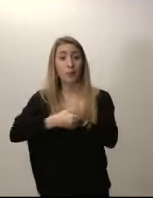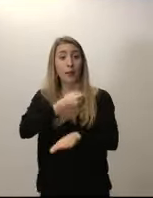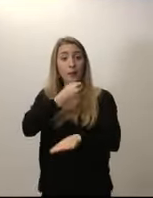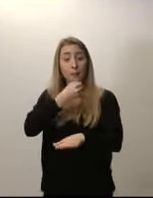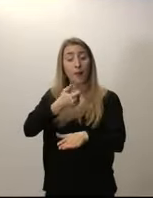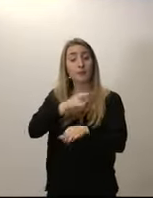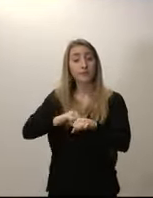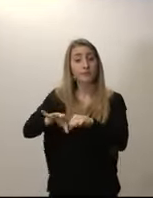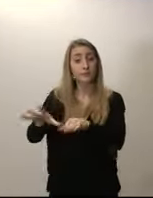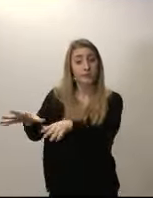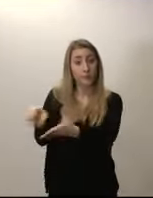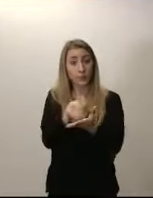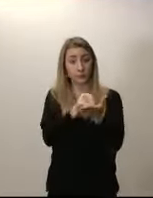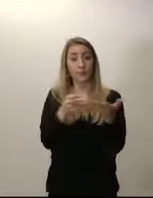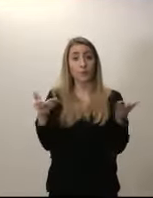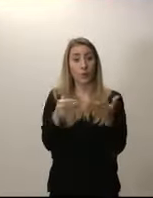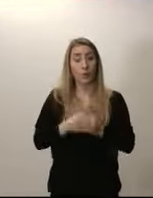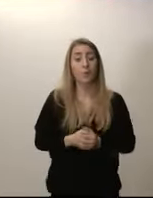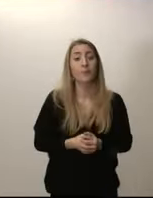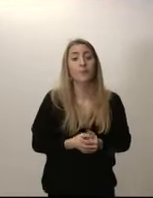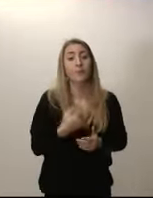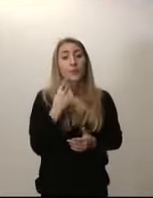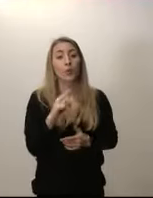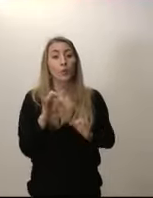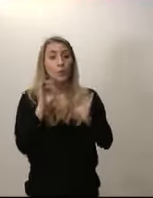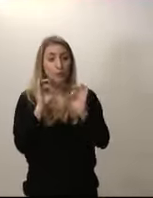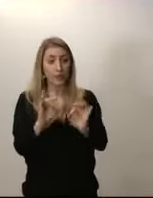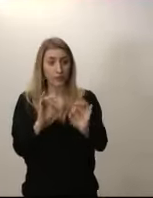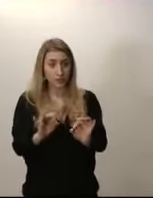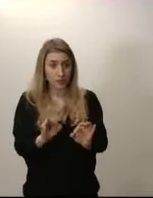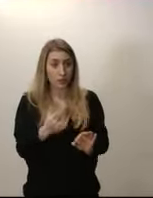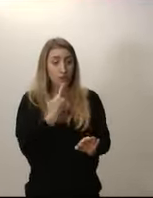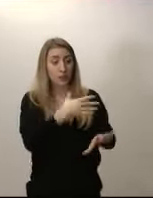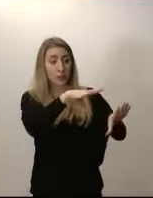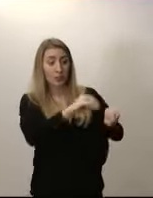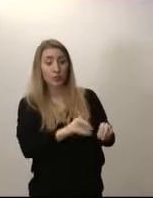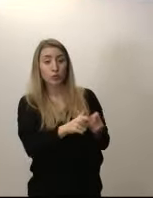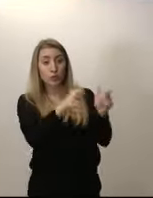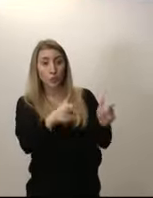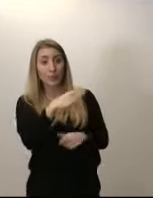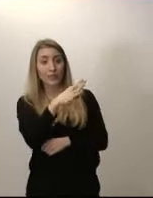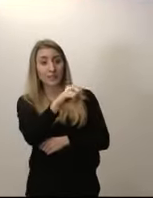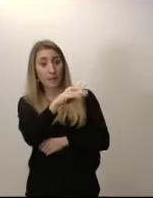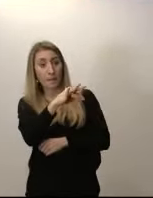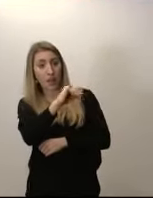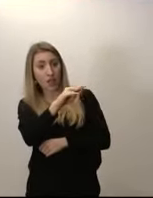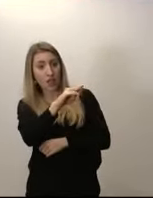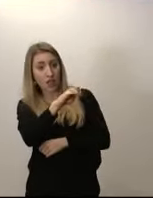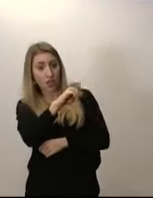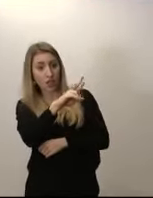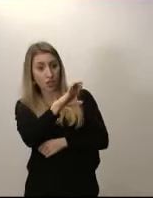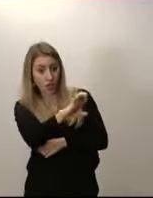est la suivante. Pour être précis, la présence de Batigère au Colombier n'aurait pas été